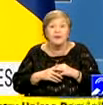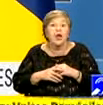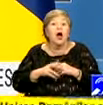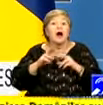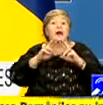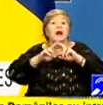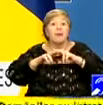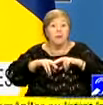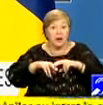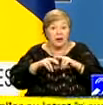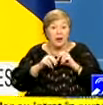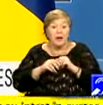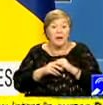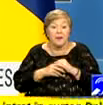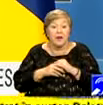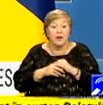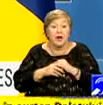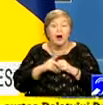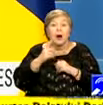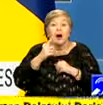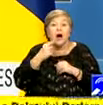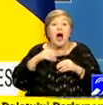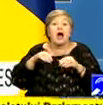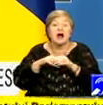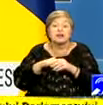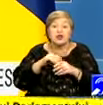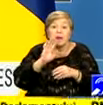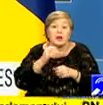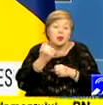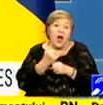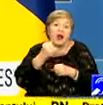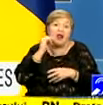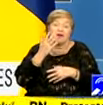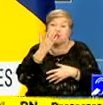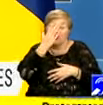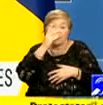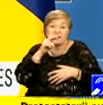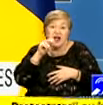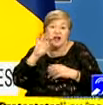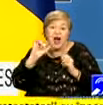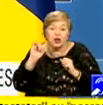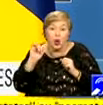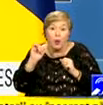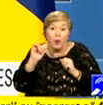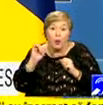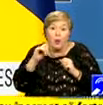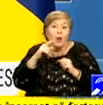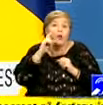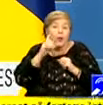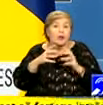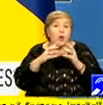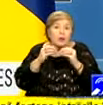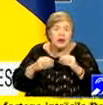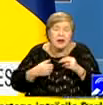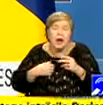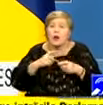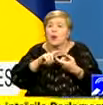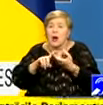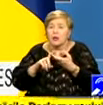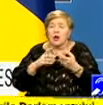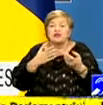rămâne în angajamentul său față de NATO, contribuind semnificativ pentru operațiunile NATO și intenționăm